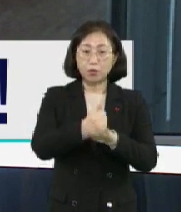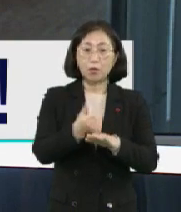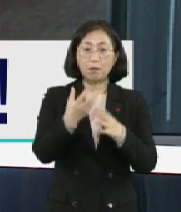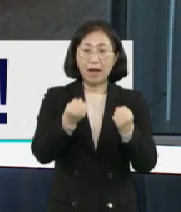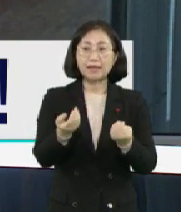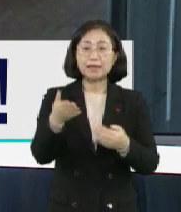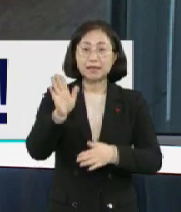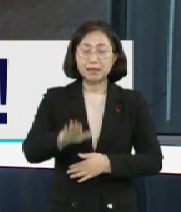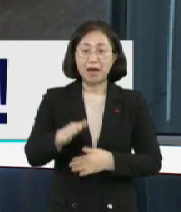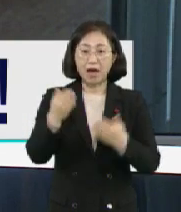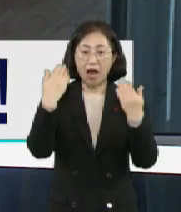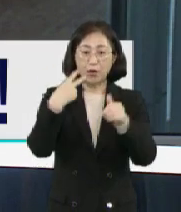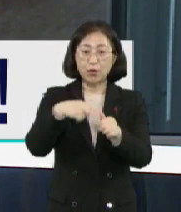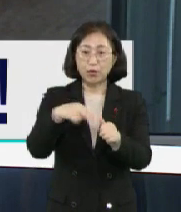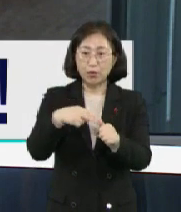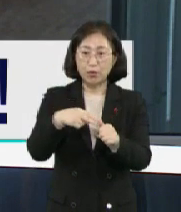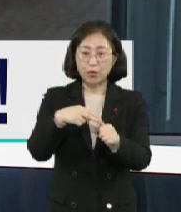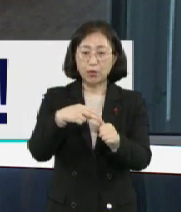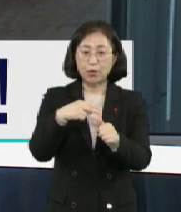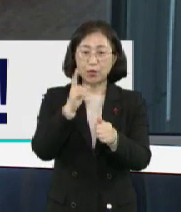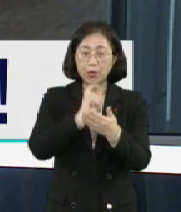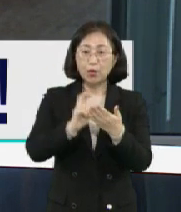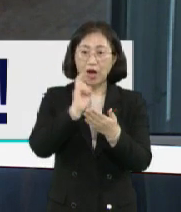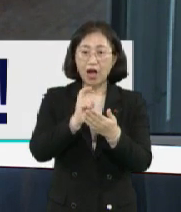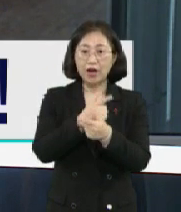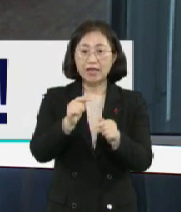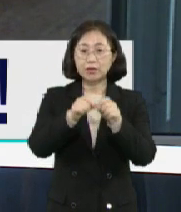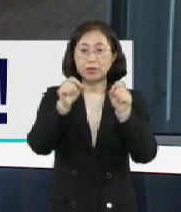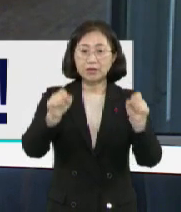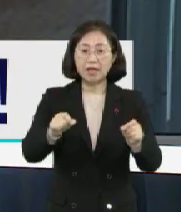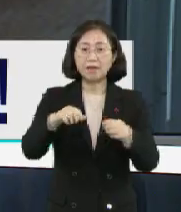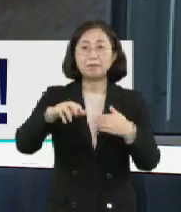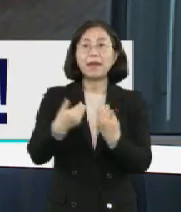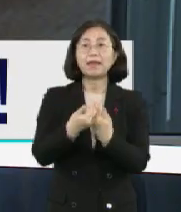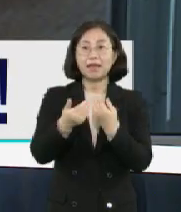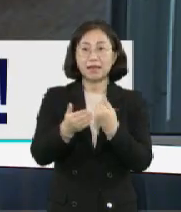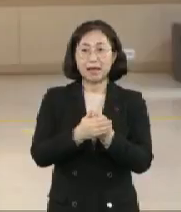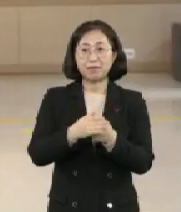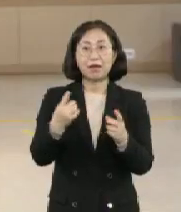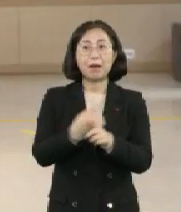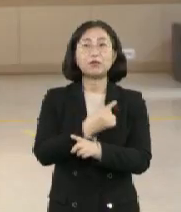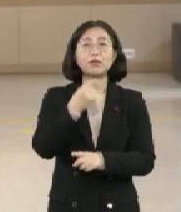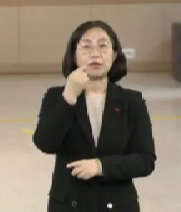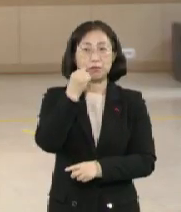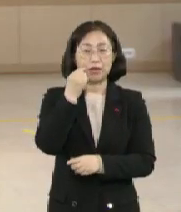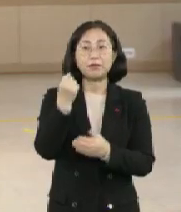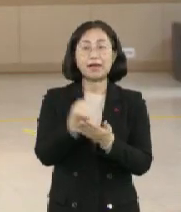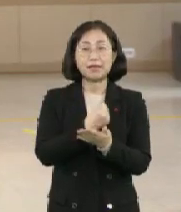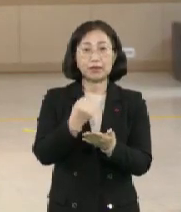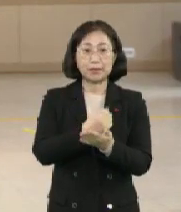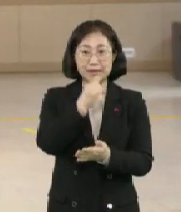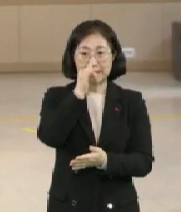바꾸지 못한 경우가 많아서 아쉽다는 평가입니다. 강진영 기자입니다.